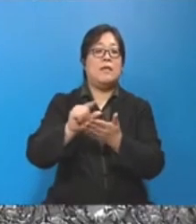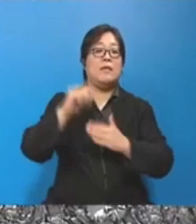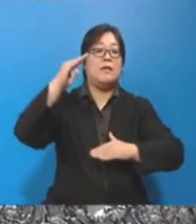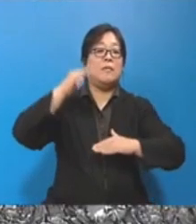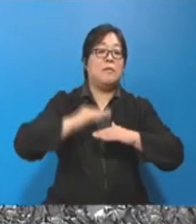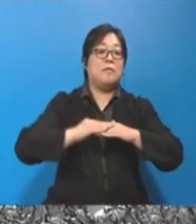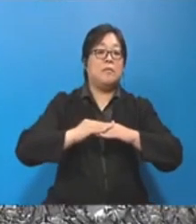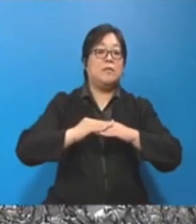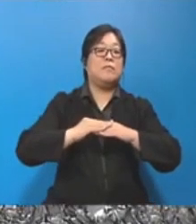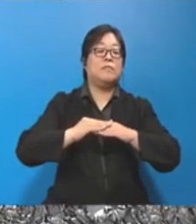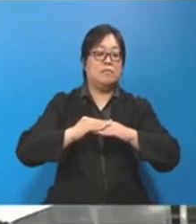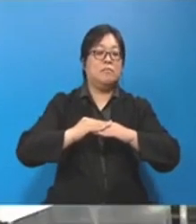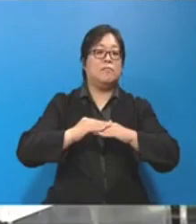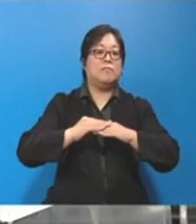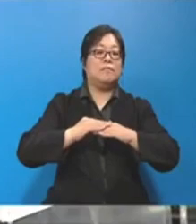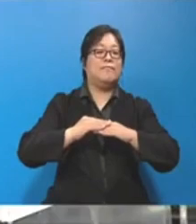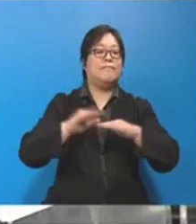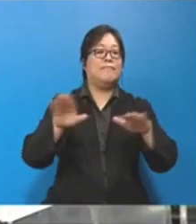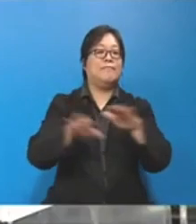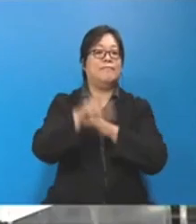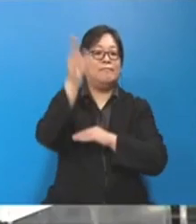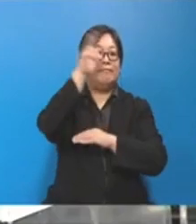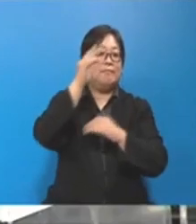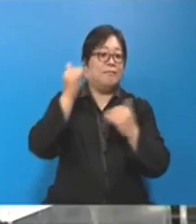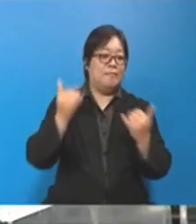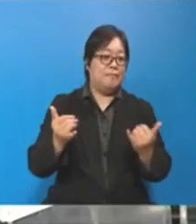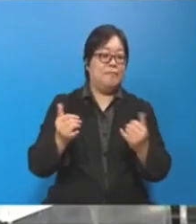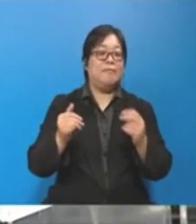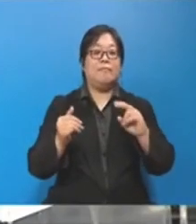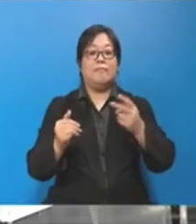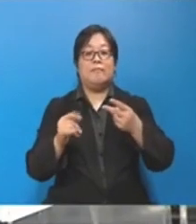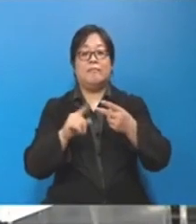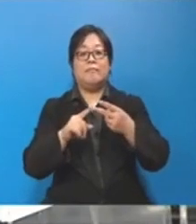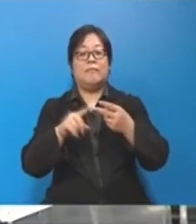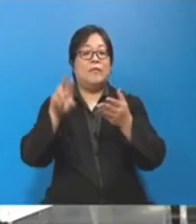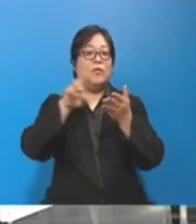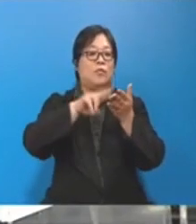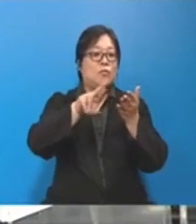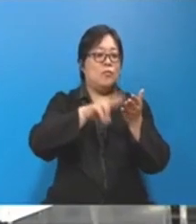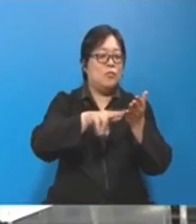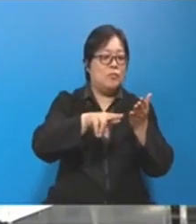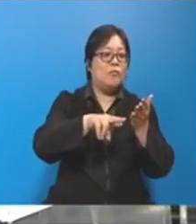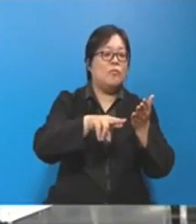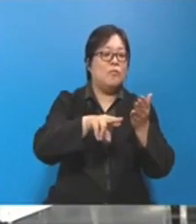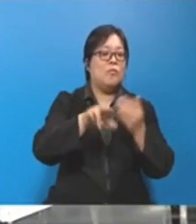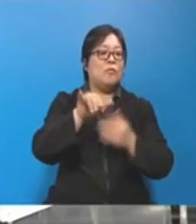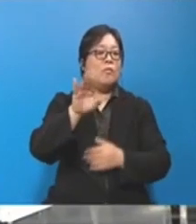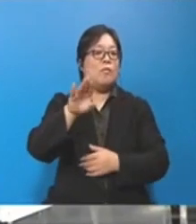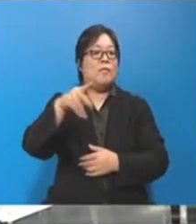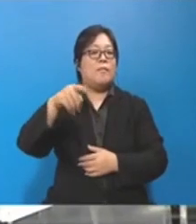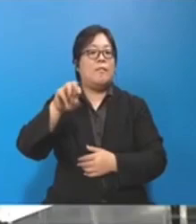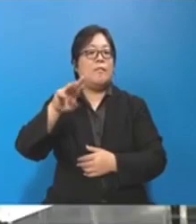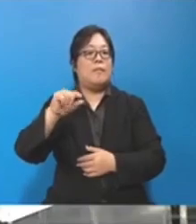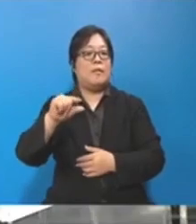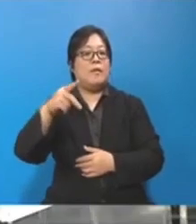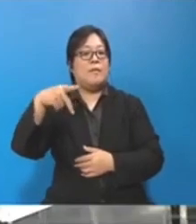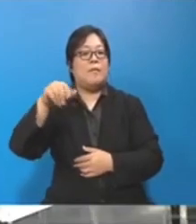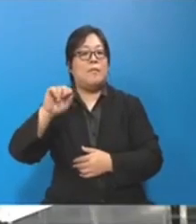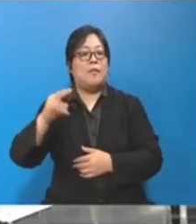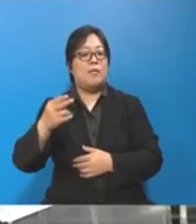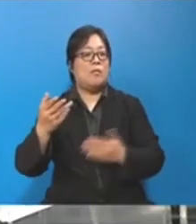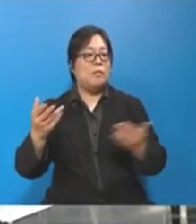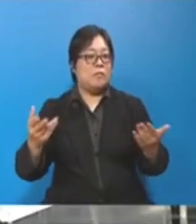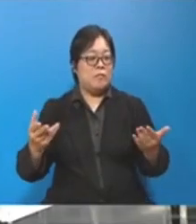minimal yang dilaksanakan oleh kerajaan pada ketika ini yang keduanya rojokan telah yang bermacam-macam pohon kenaan